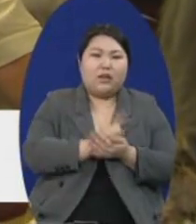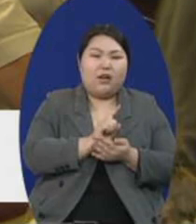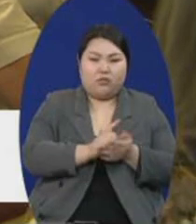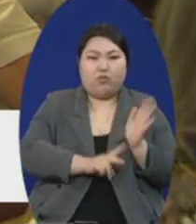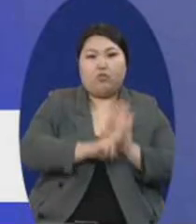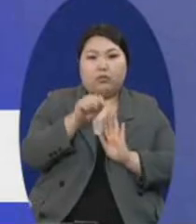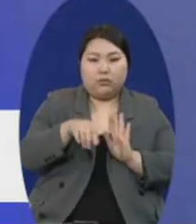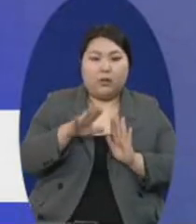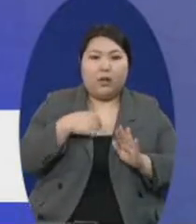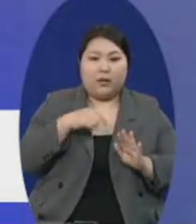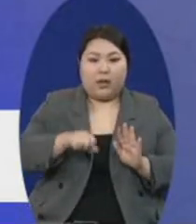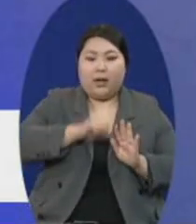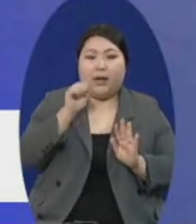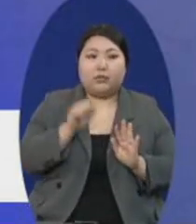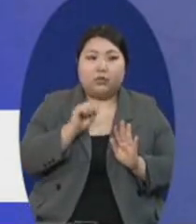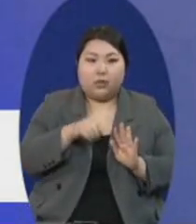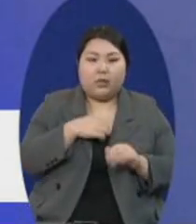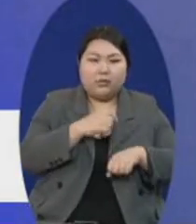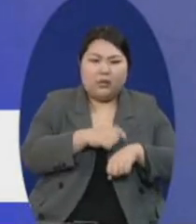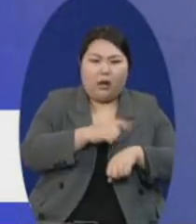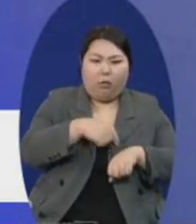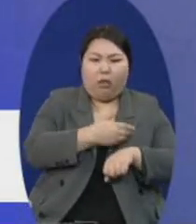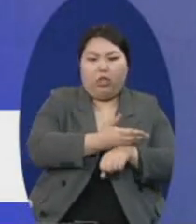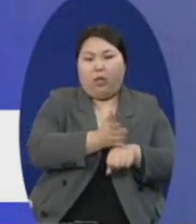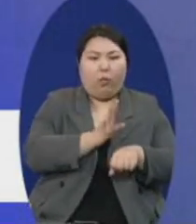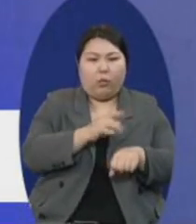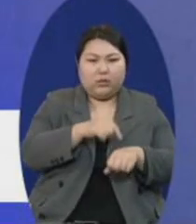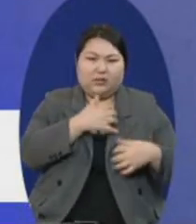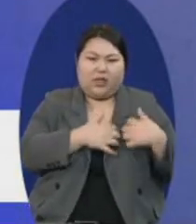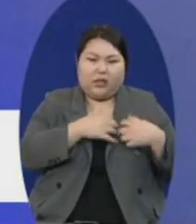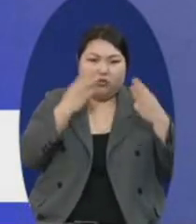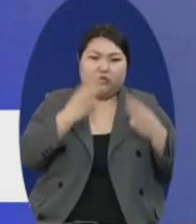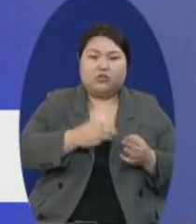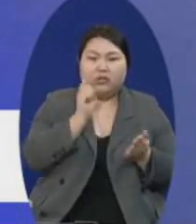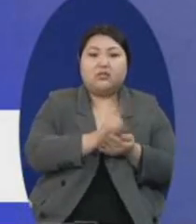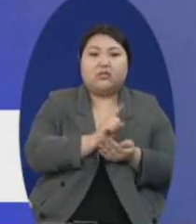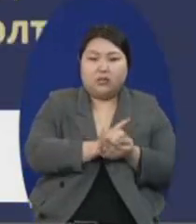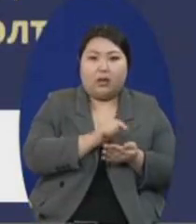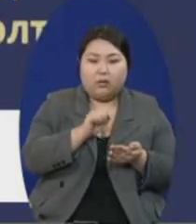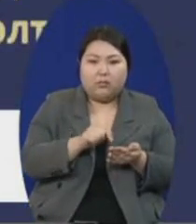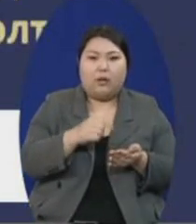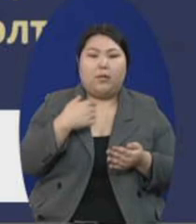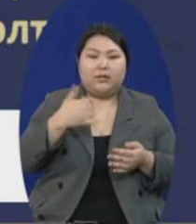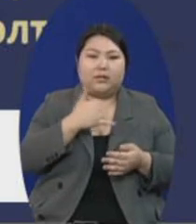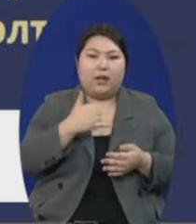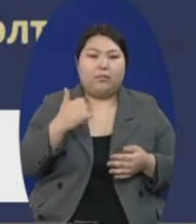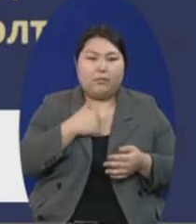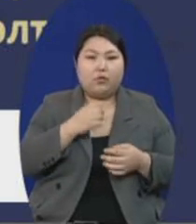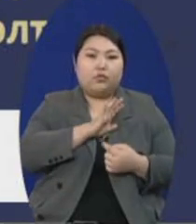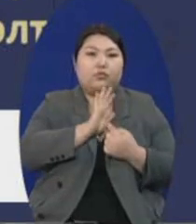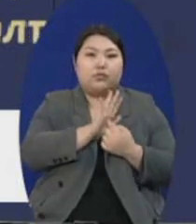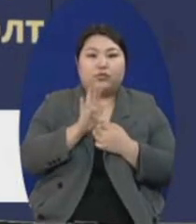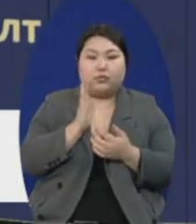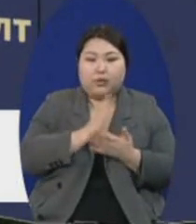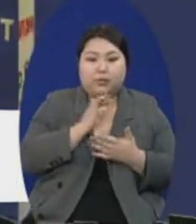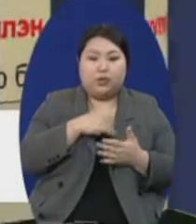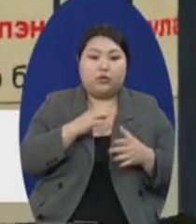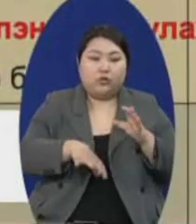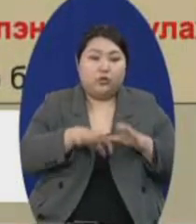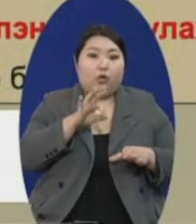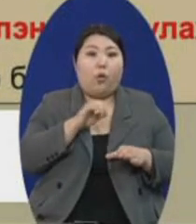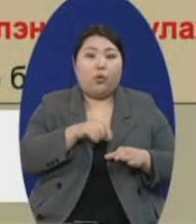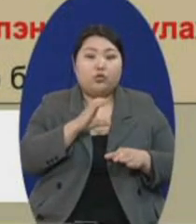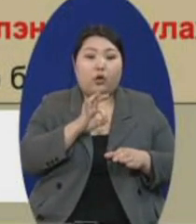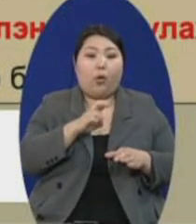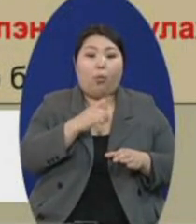Тиймээс асуудлыг одоо цаг хугацаа алдахгүй шийдвэрлэх шаардлагатай гэдэг нь зарим төлөөлөл байр сууриа илэрхийлж байгаа. Замун сонгуулийн